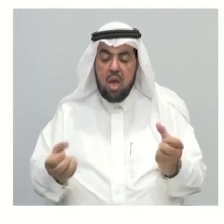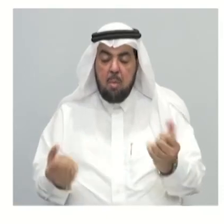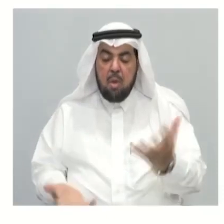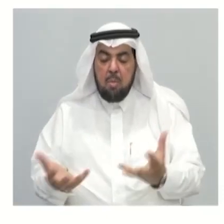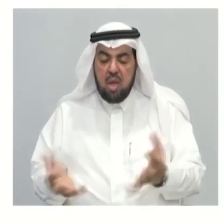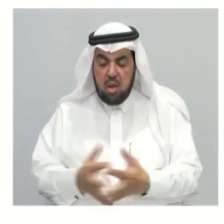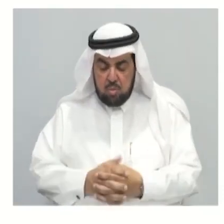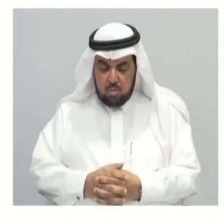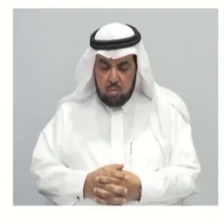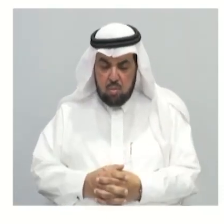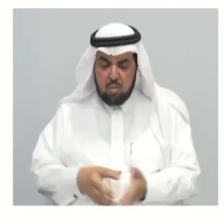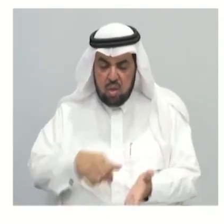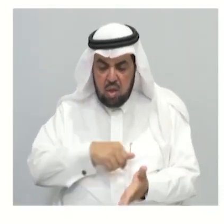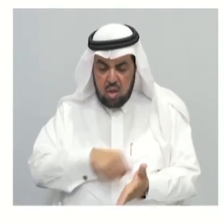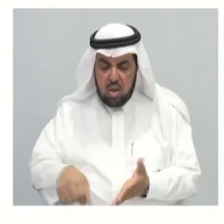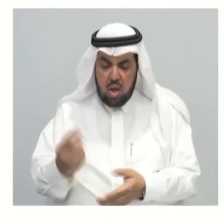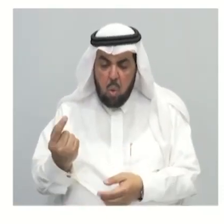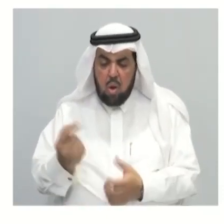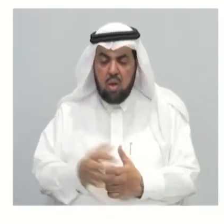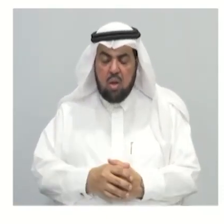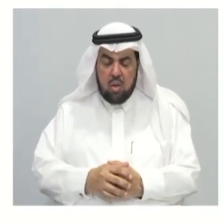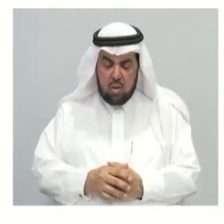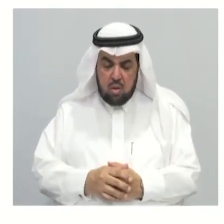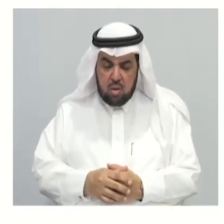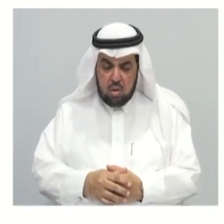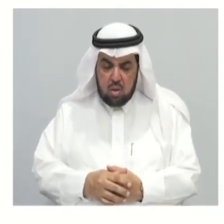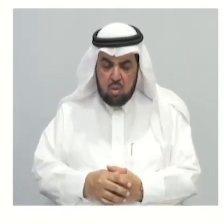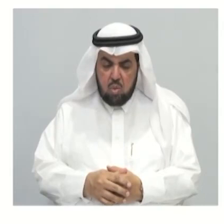والكميه وسعر الوحده